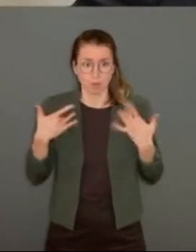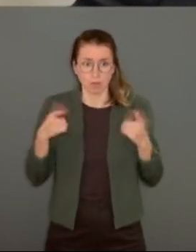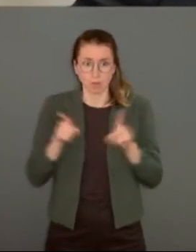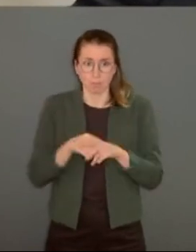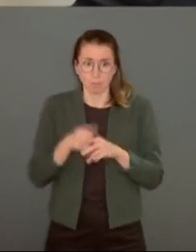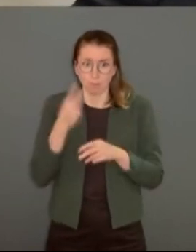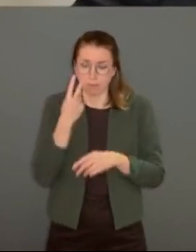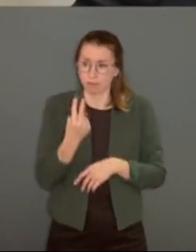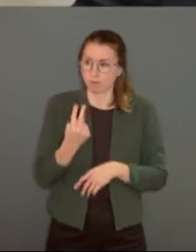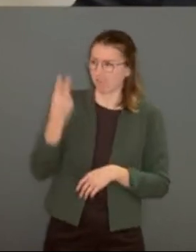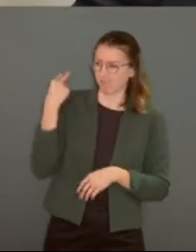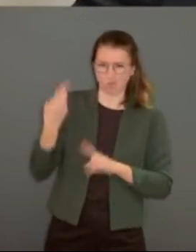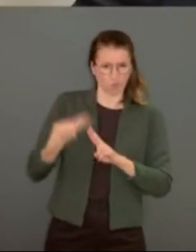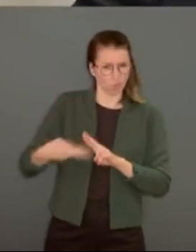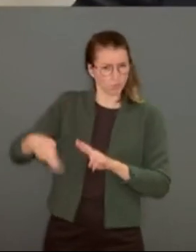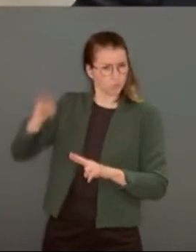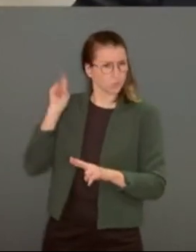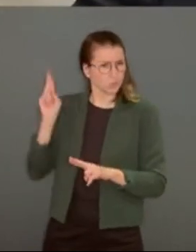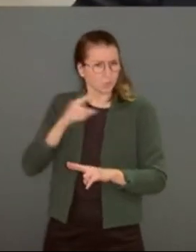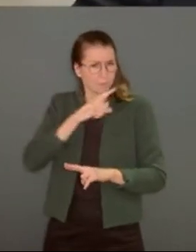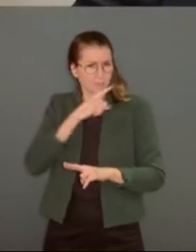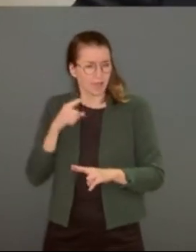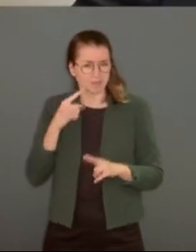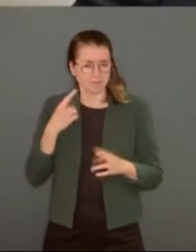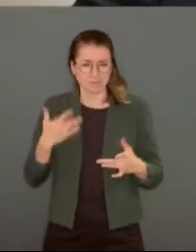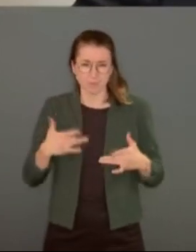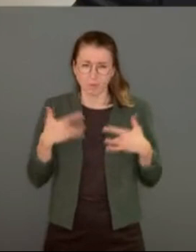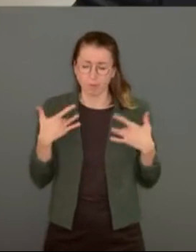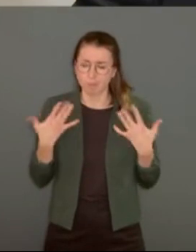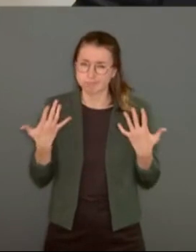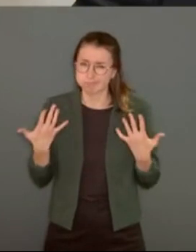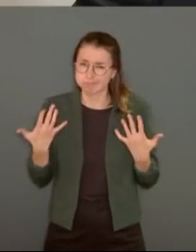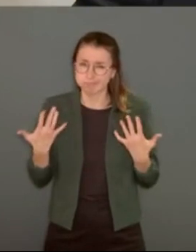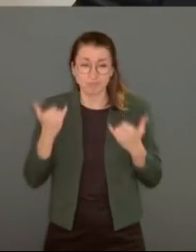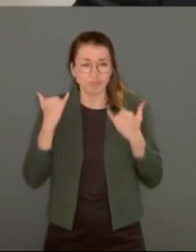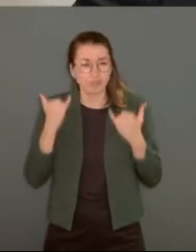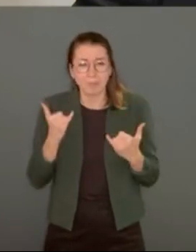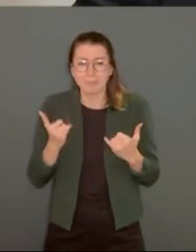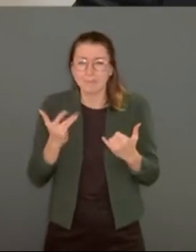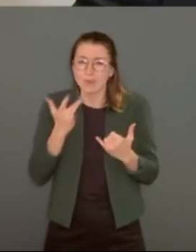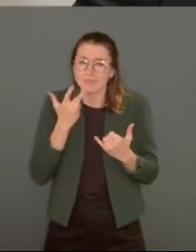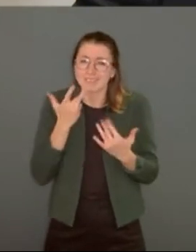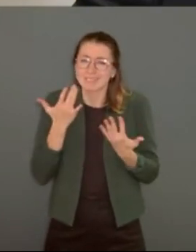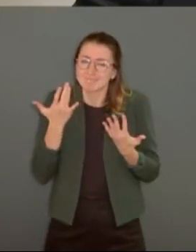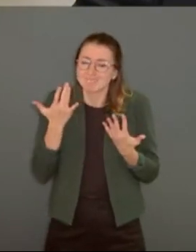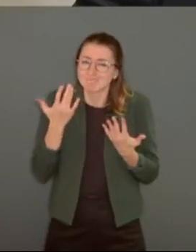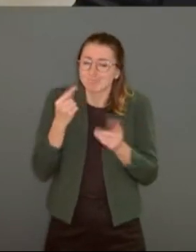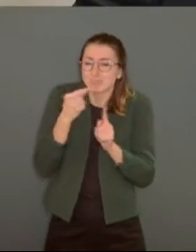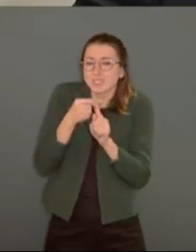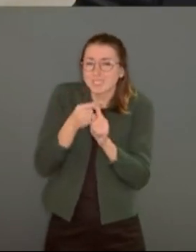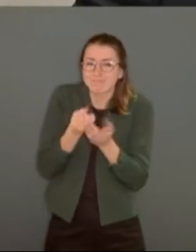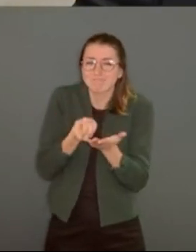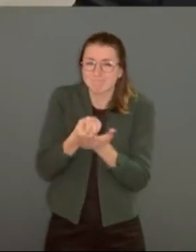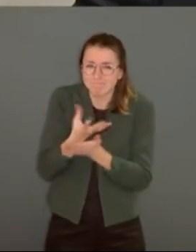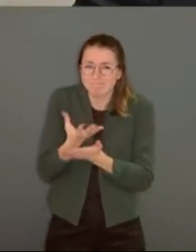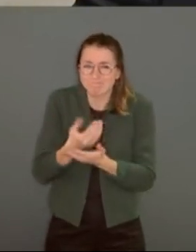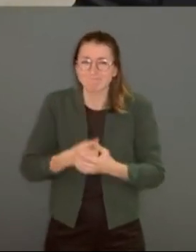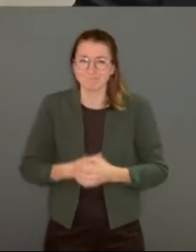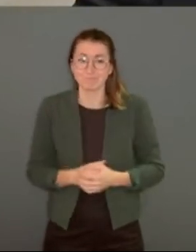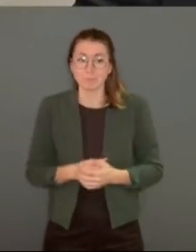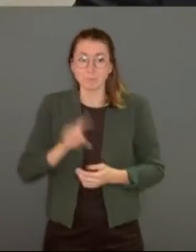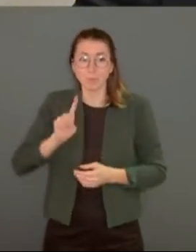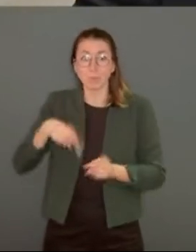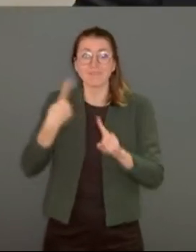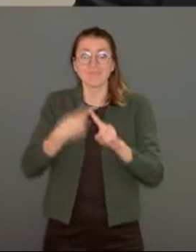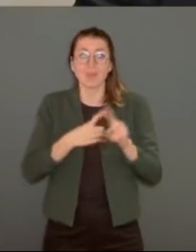néanmoins je voudrais livrer un message, un rien optimiste, c'est que nous avons aussi appris depuis la première vague, que ce soit le monde hospitalier, nos